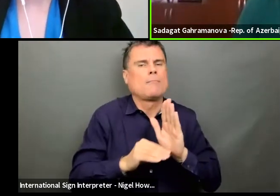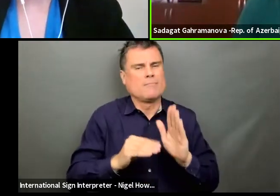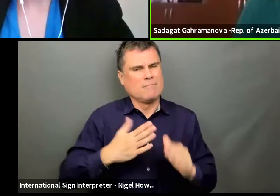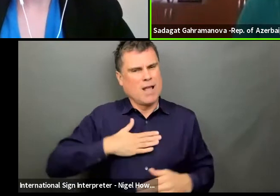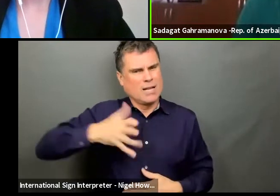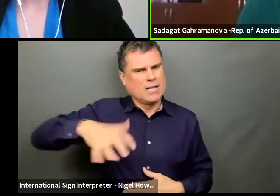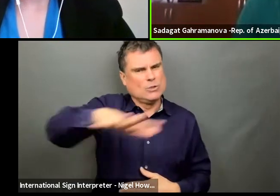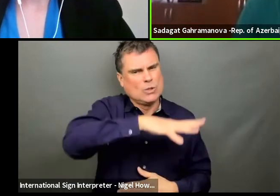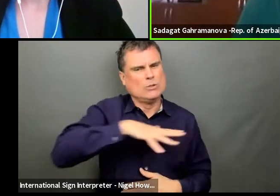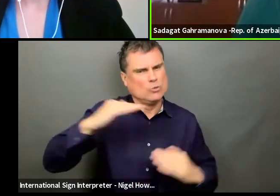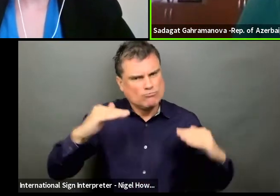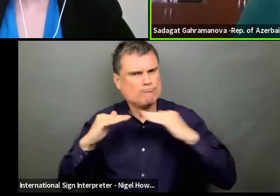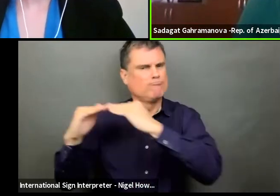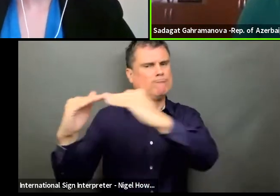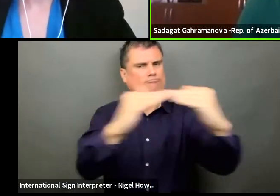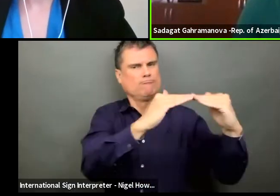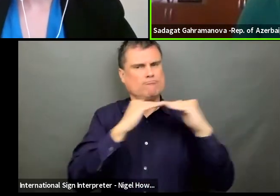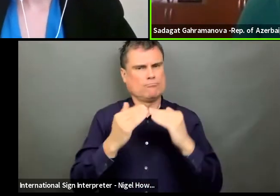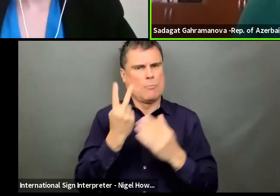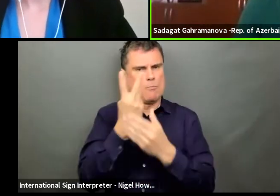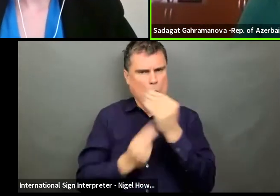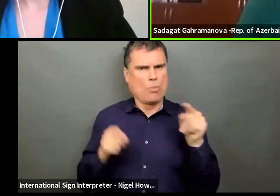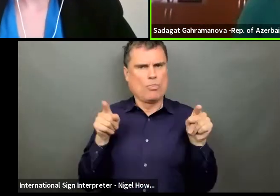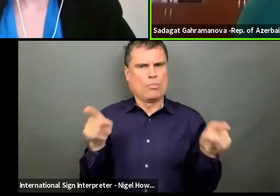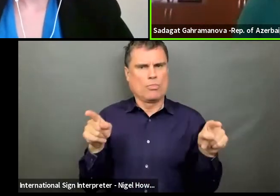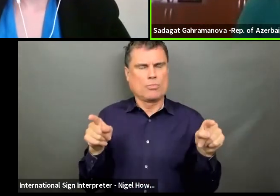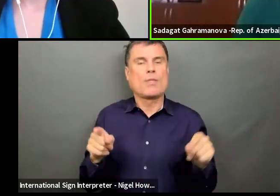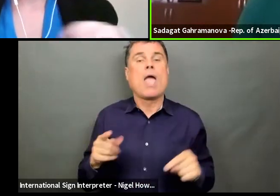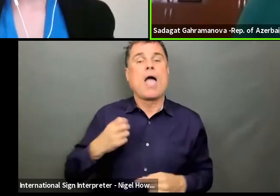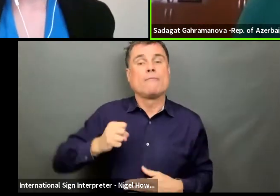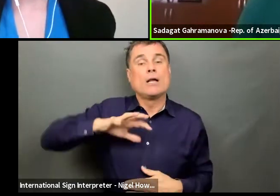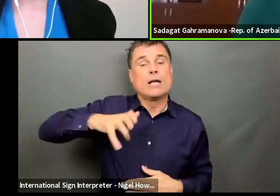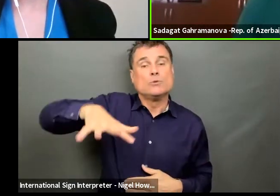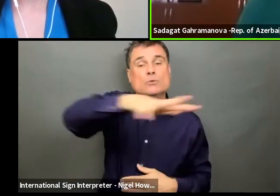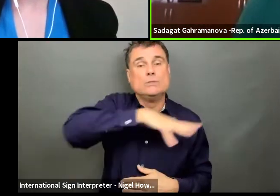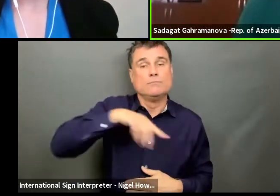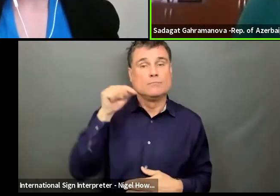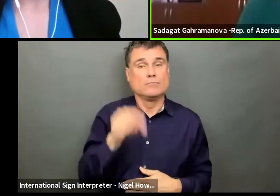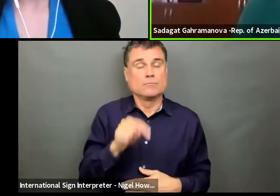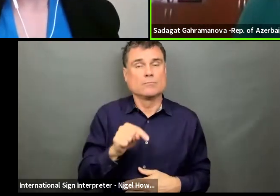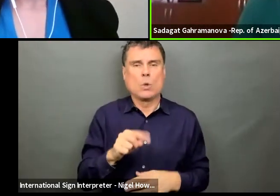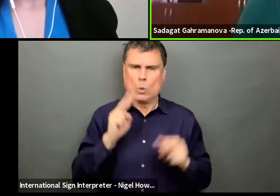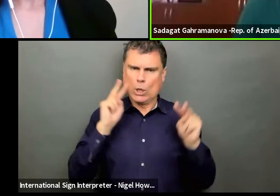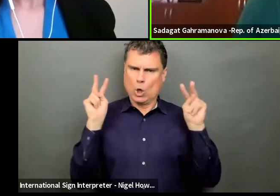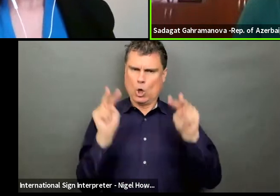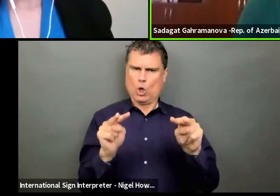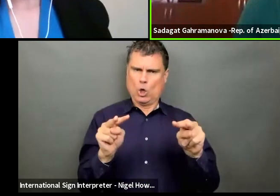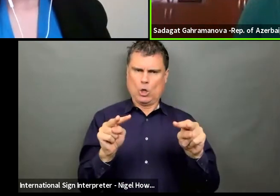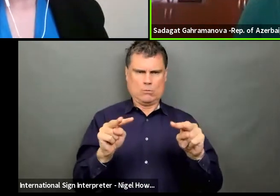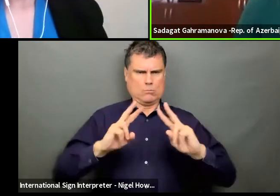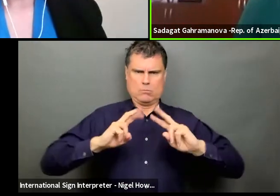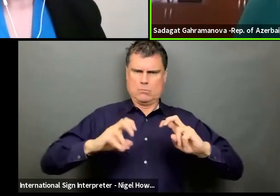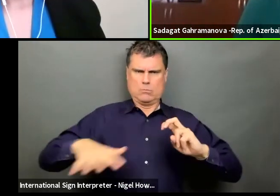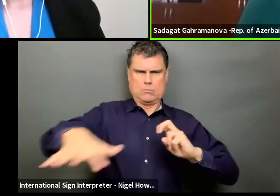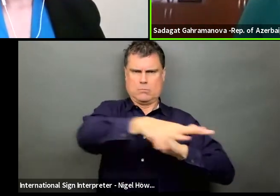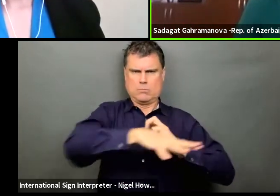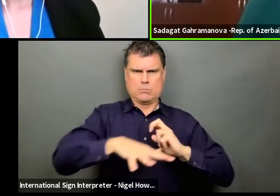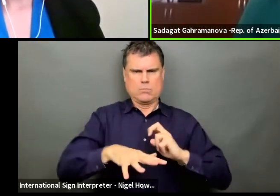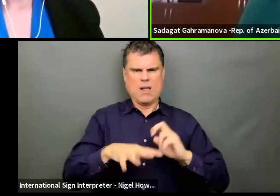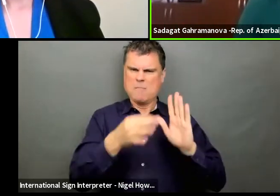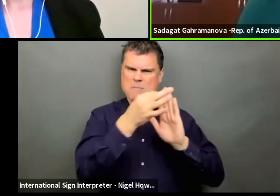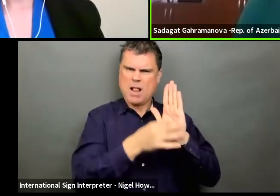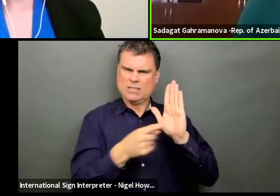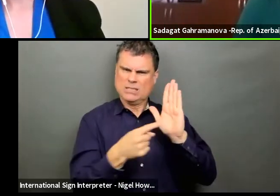достижению гендерного равенства в стране. Были разработаны рекомендации по усилению работы государственных